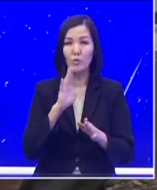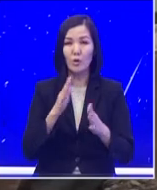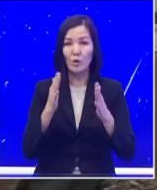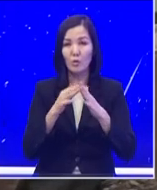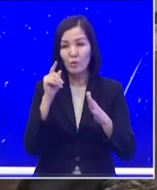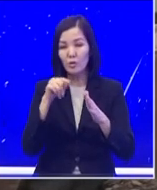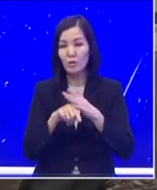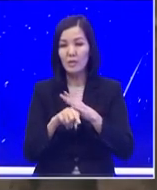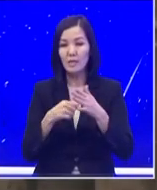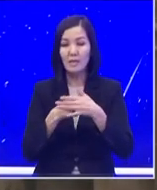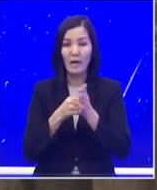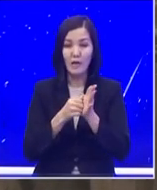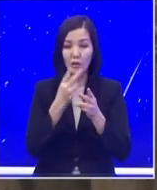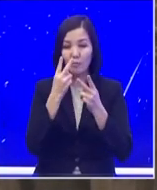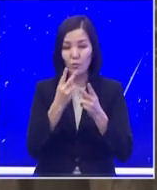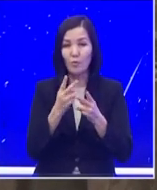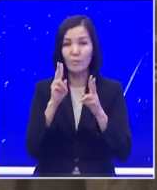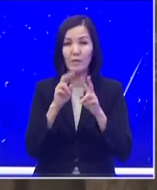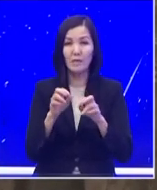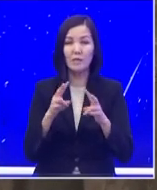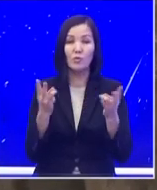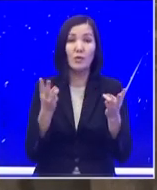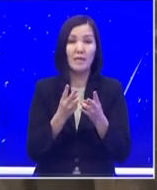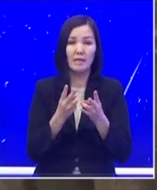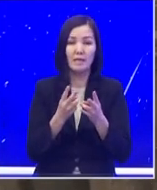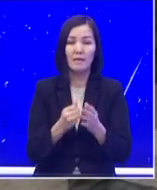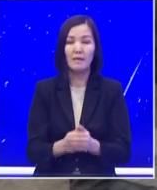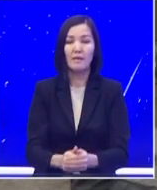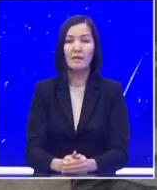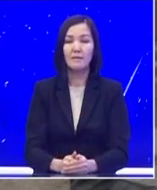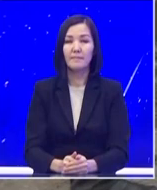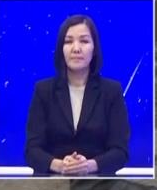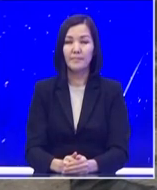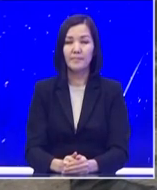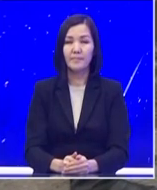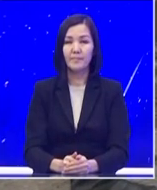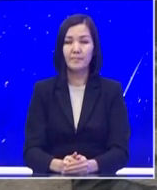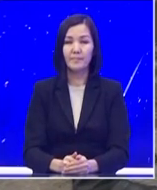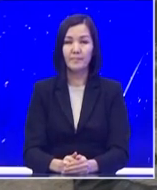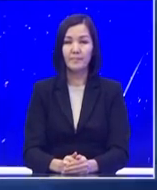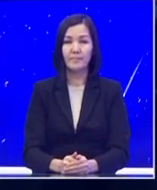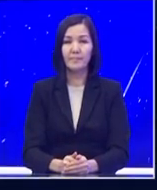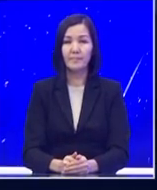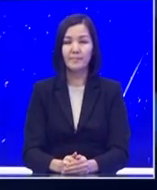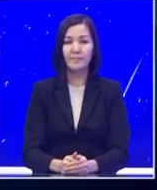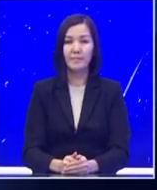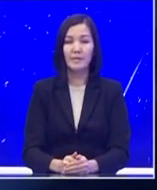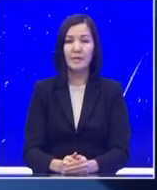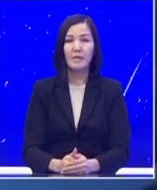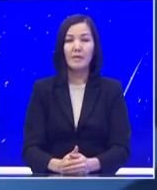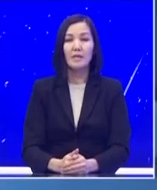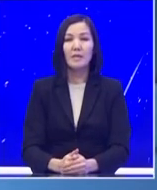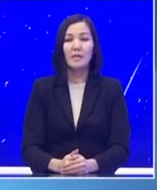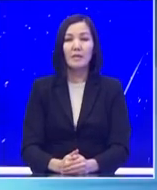үйшіктерін ашып көріп, бір рет тексеруден өткісі артық болмайды дейді жауапты мамандар. Құрманжан